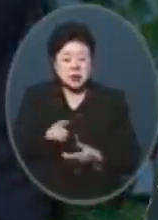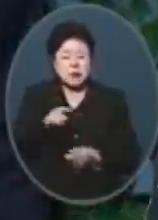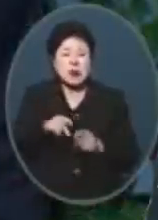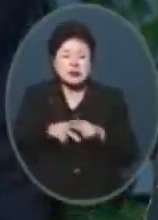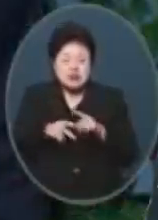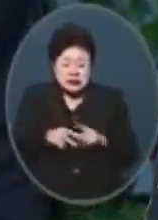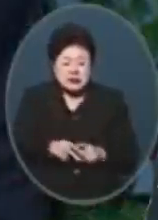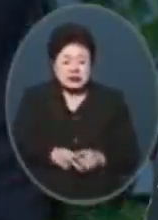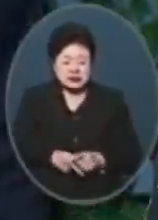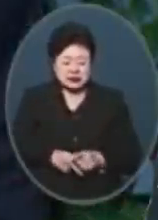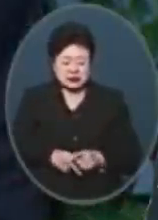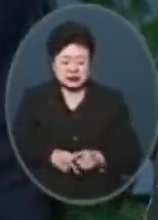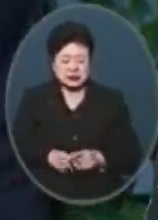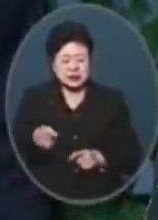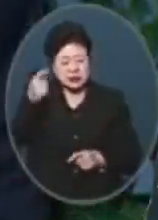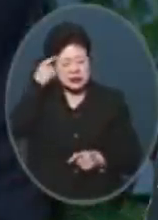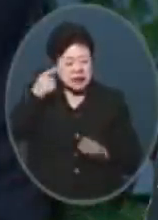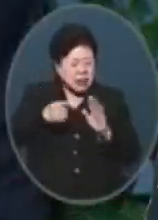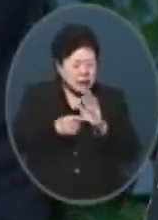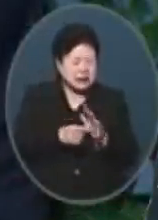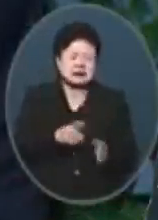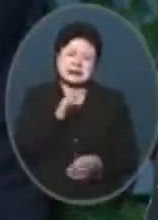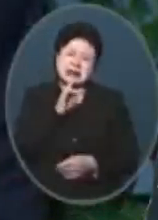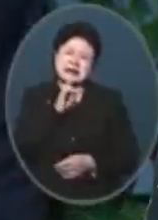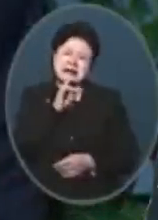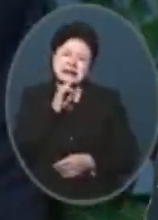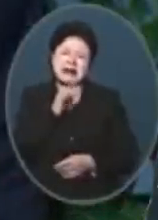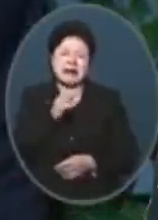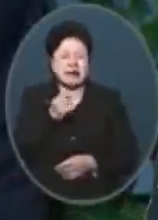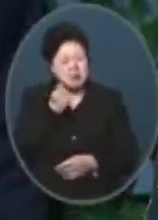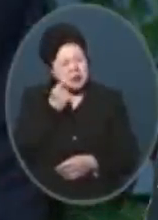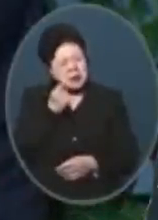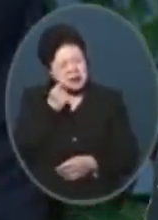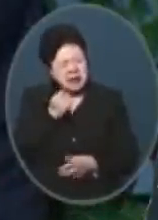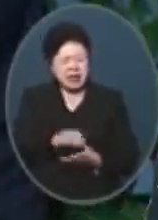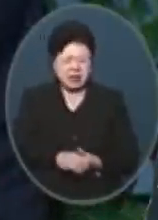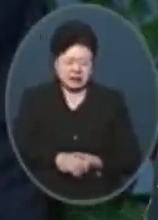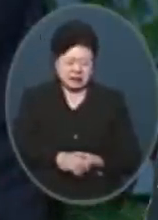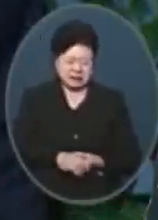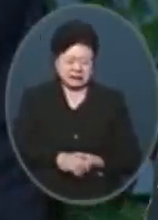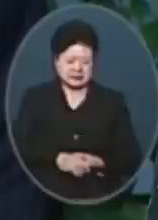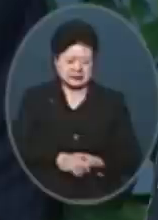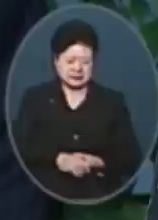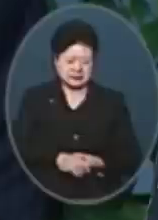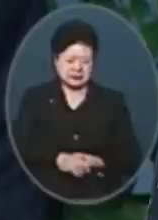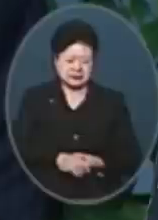무엇이든지 안 되는 것만 생각하고 못 되는 것만 생각하고